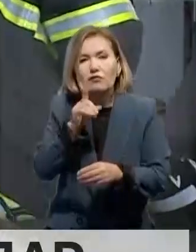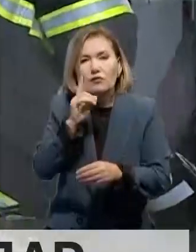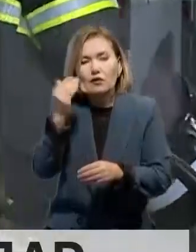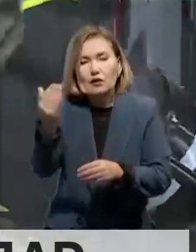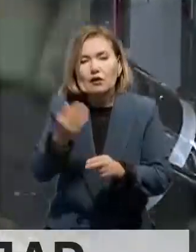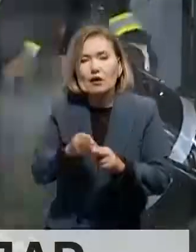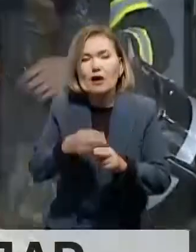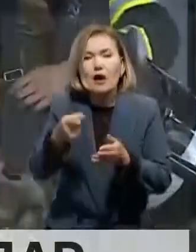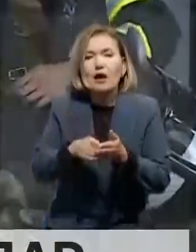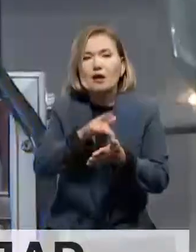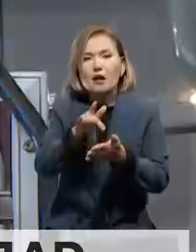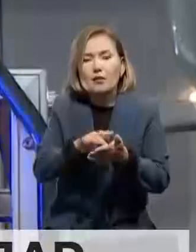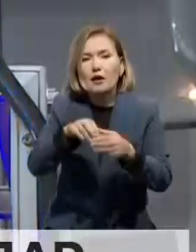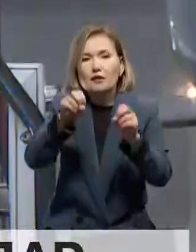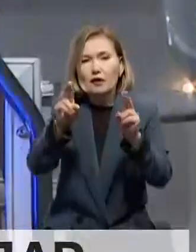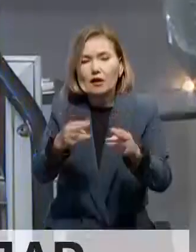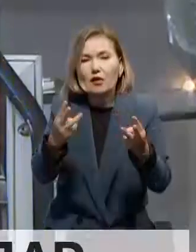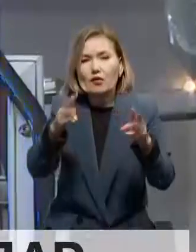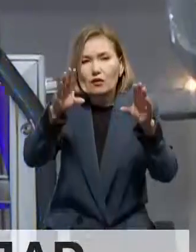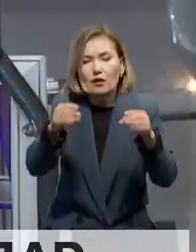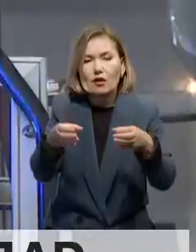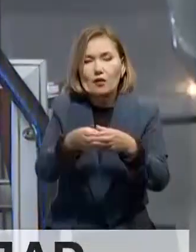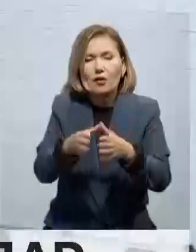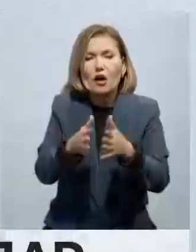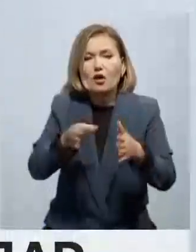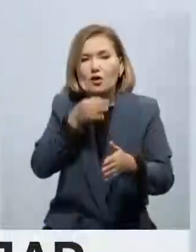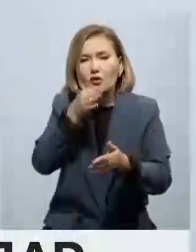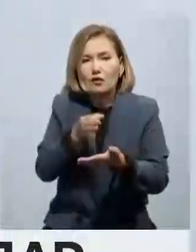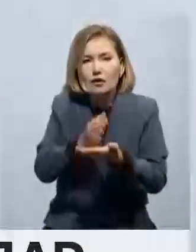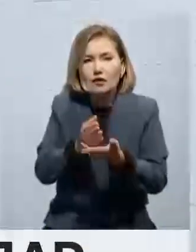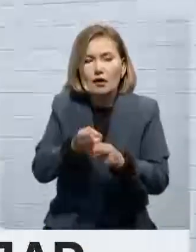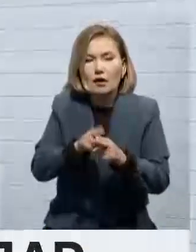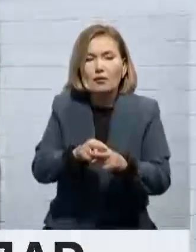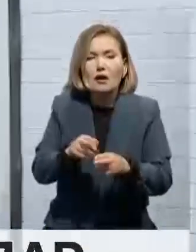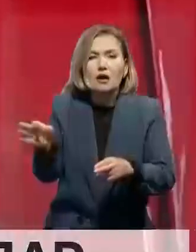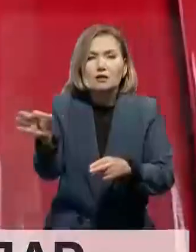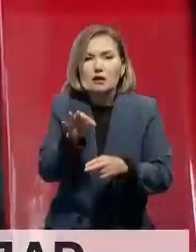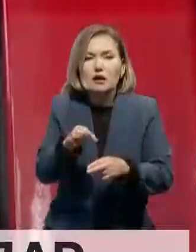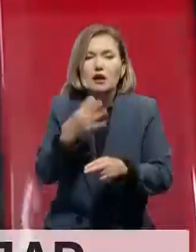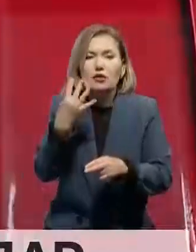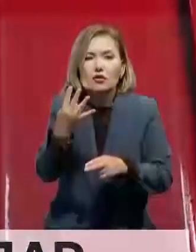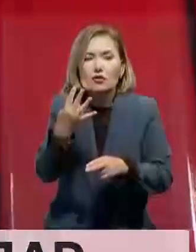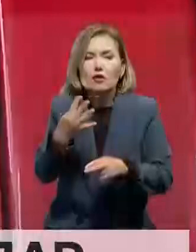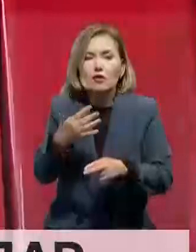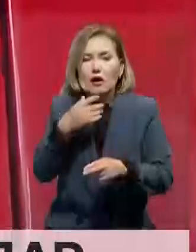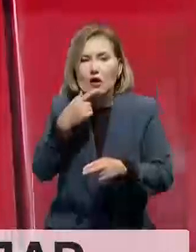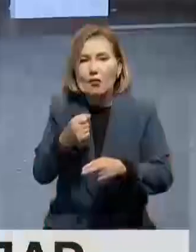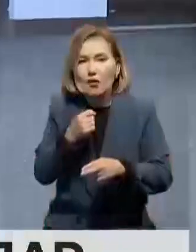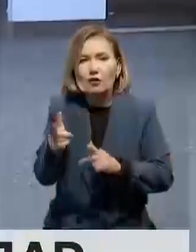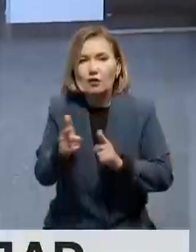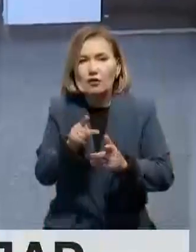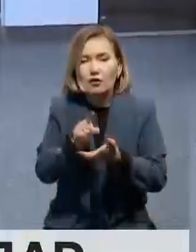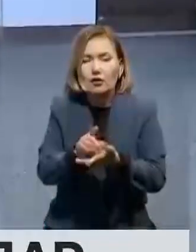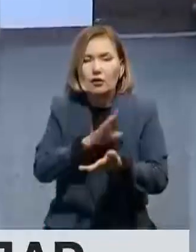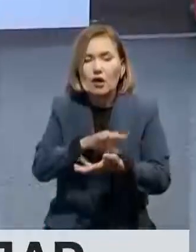ірі бірінші мамандандырылған өрт сөндіру бөліміне жүктелер жауапкершілік жүгі жеңіл емес. Мұнда бір кезеңде 4 қарауыл кез келген жағдайға сақадай сай